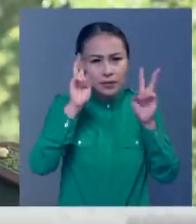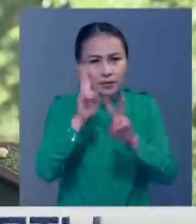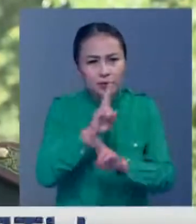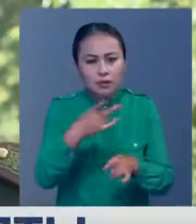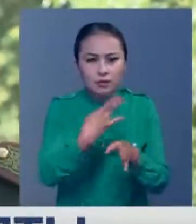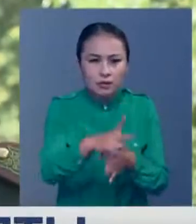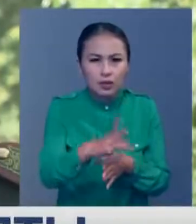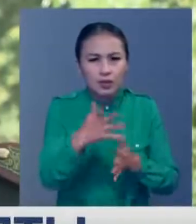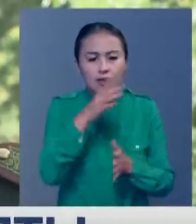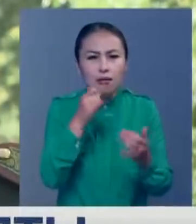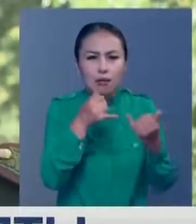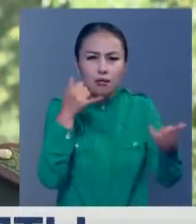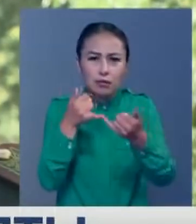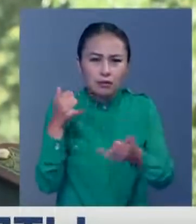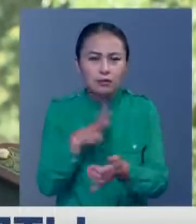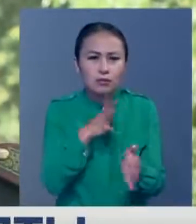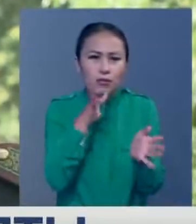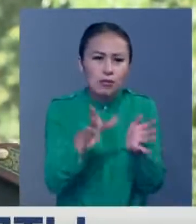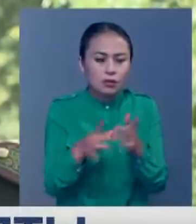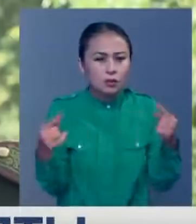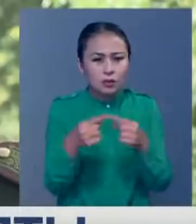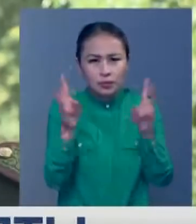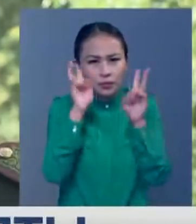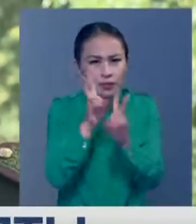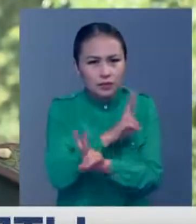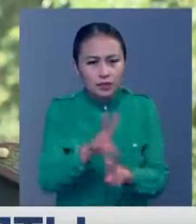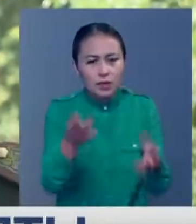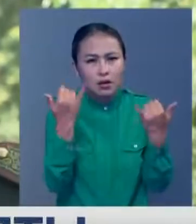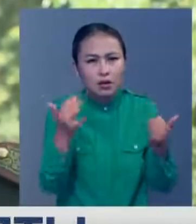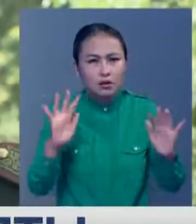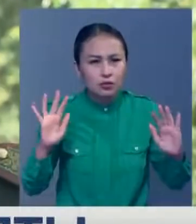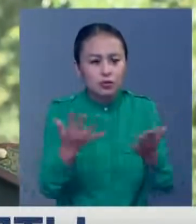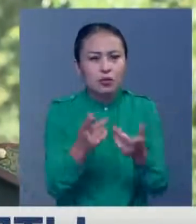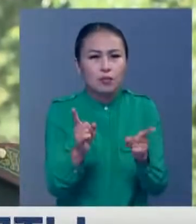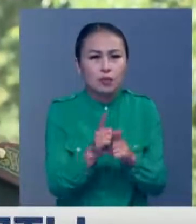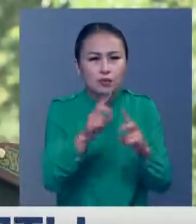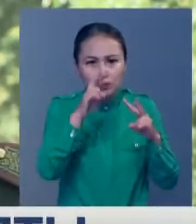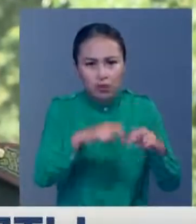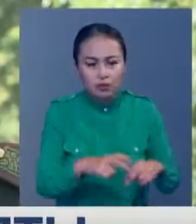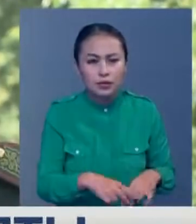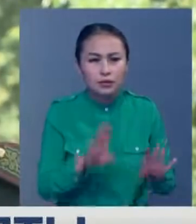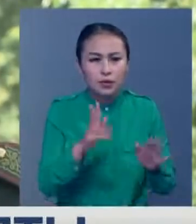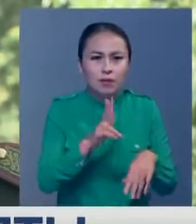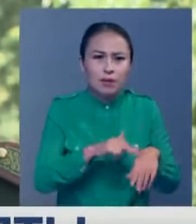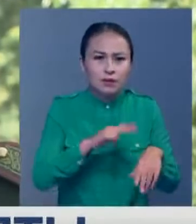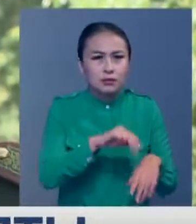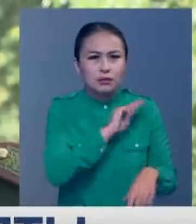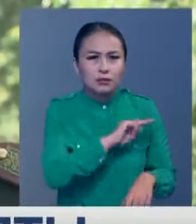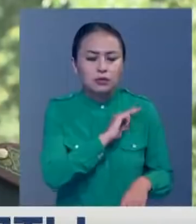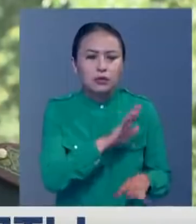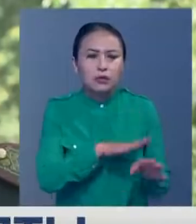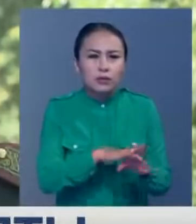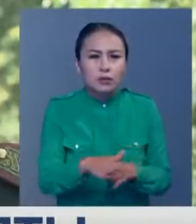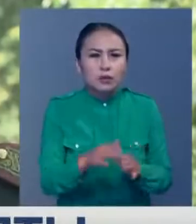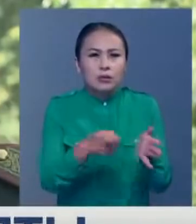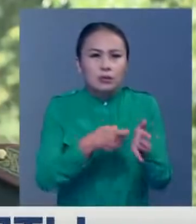Қасақана ма, әлде электр сымдарының тұйықталуынан болды ма, оны да нақты айта алмаймыз. Қазір осыны анықтау үшін оқиға орнында өрт зертханасы мен полицейлер жұмыс істеп жатыр. Қылмыстық